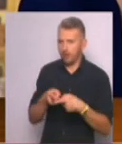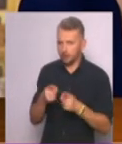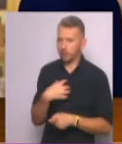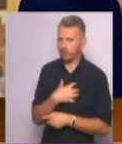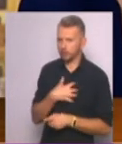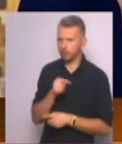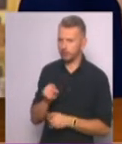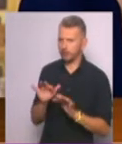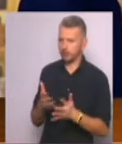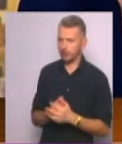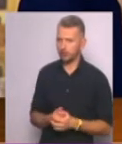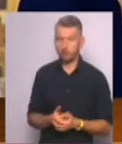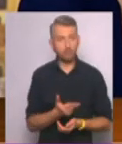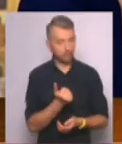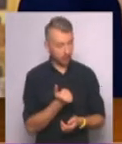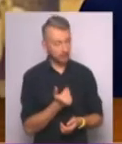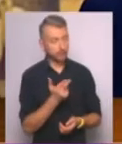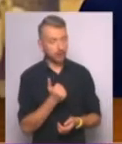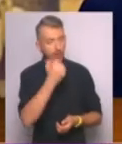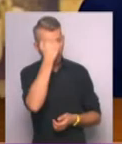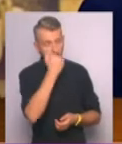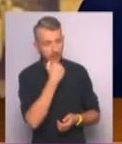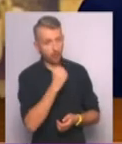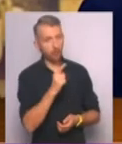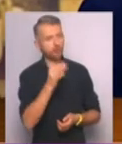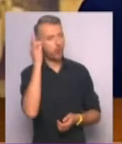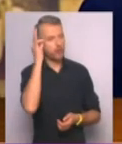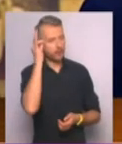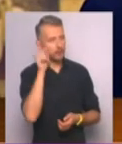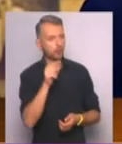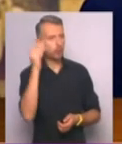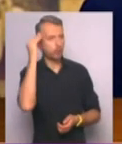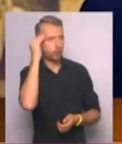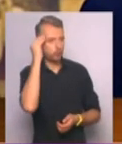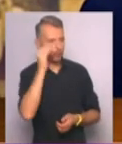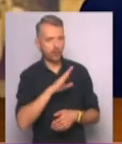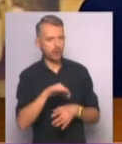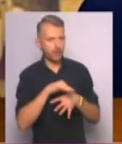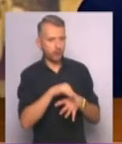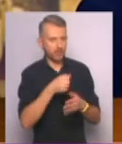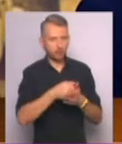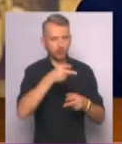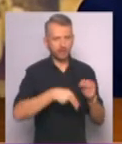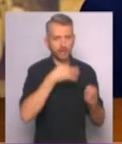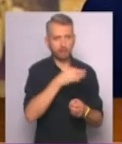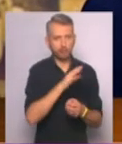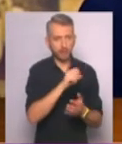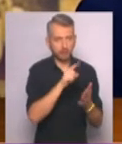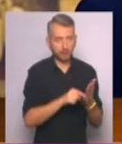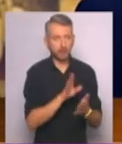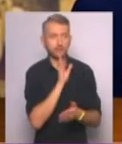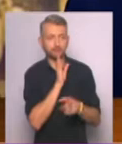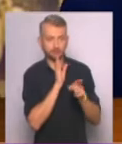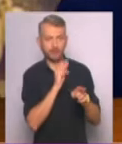цій історії? Воно так може конкретно вплинути? Дякую, що нагадали мені дійсно цю думку, не довели до кінця і не відповіли на питання шановної Марії